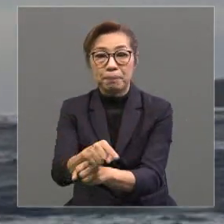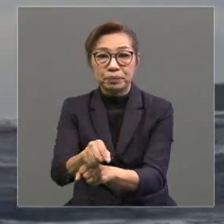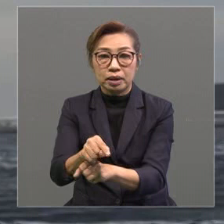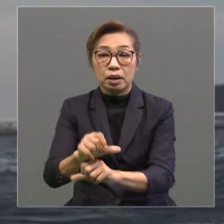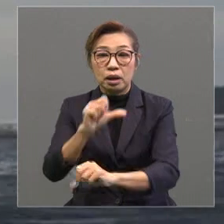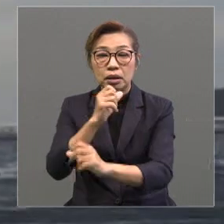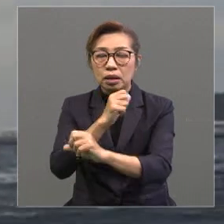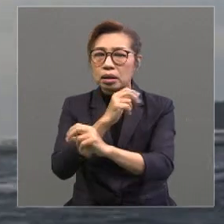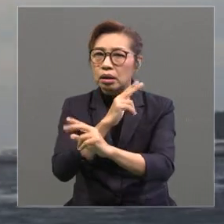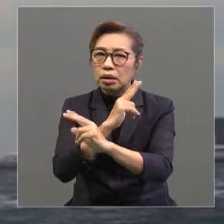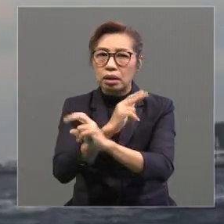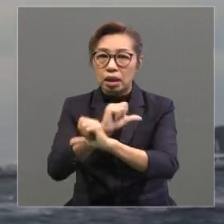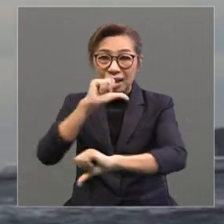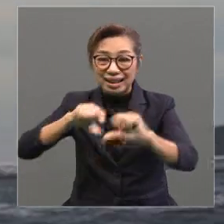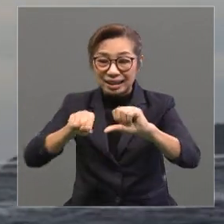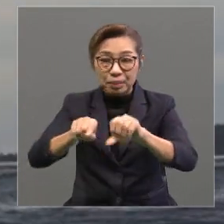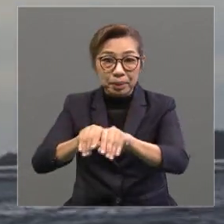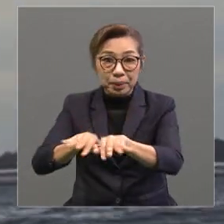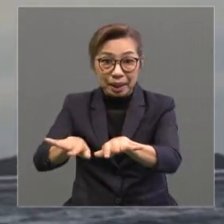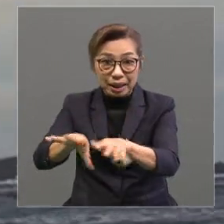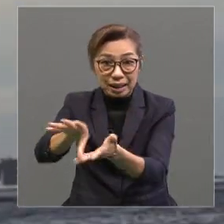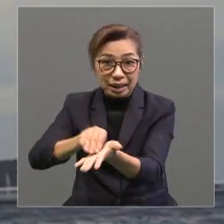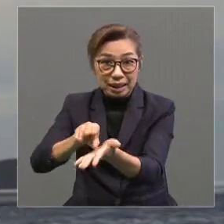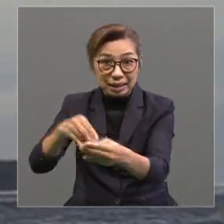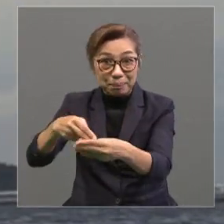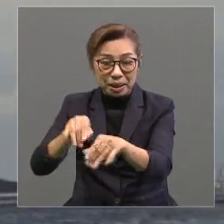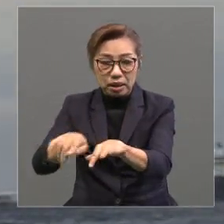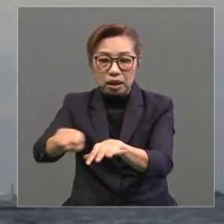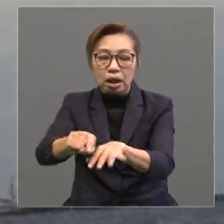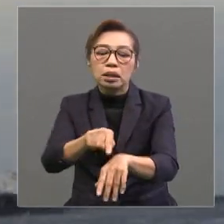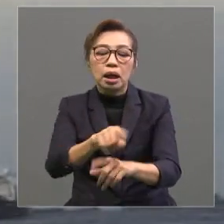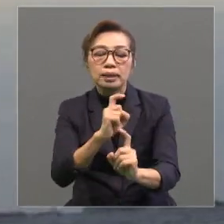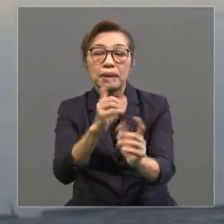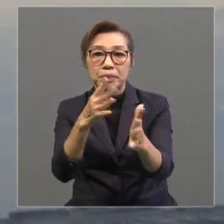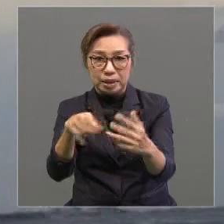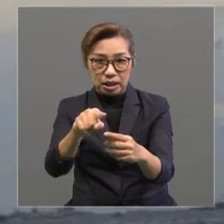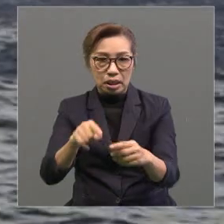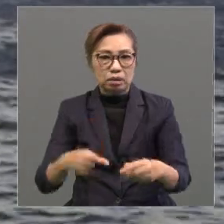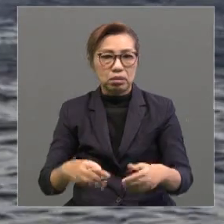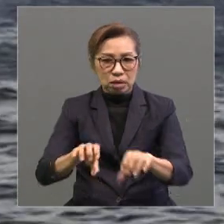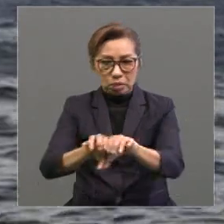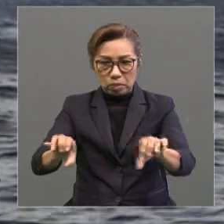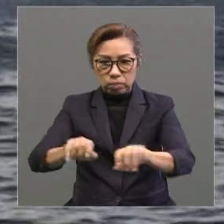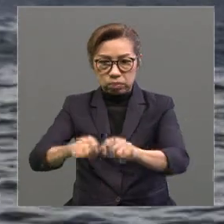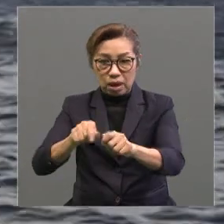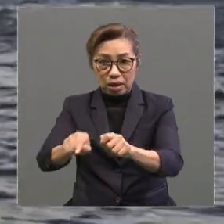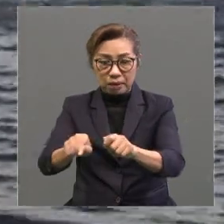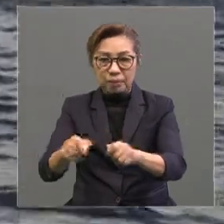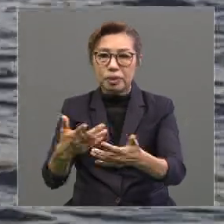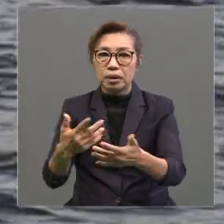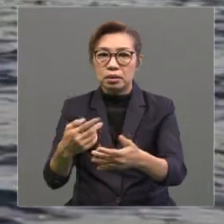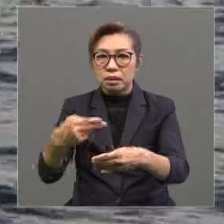กระทบต่อสิ่งมีชีวิตและจะย่อยสลายเองตามธรรมชาติส่วนเรื่องของคดีความนั้นทางกรมเจ้าท่ากรมแจ้งความดำเนินคดีกับ